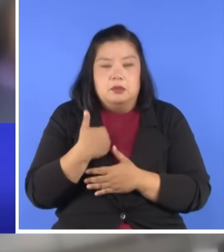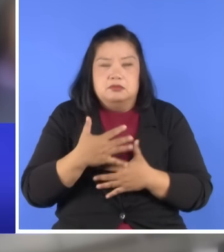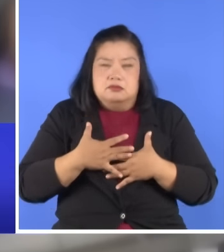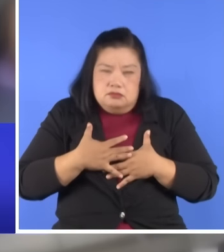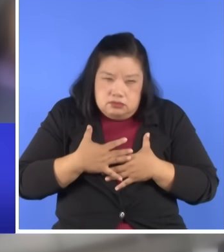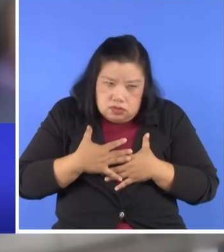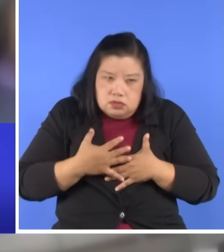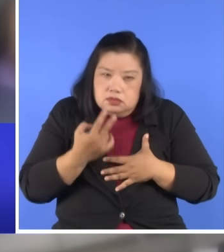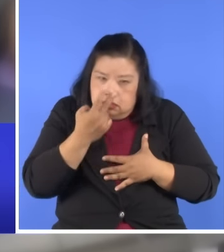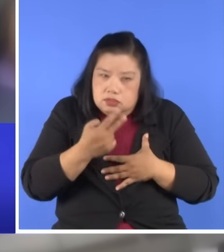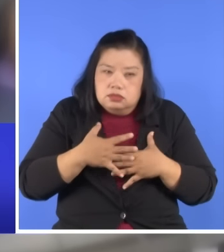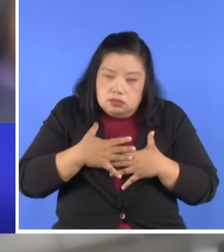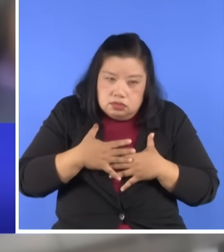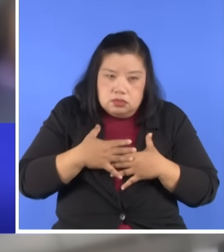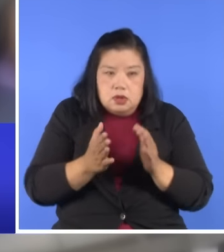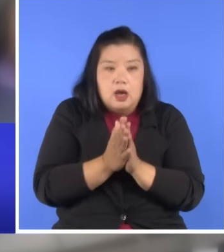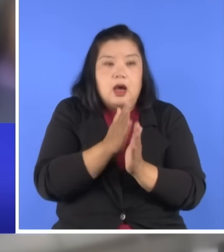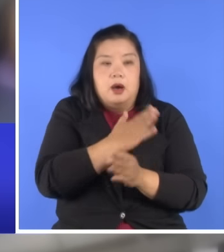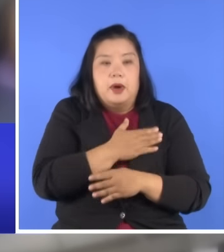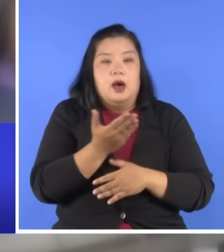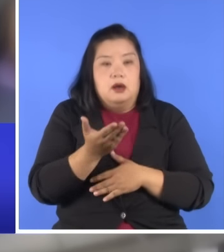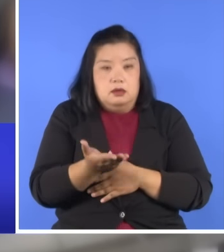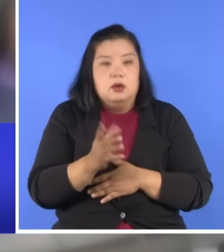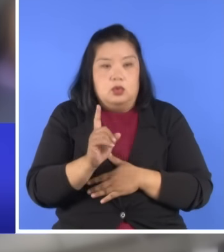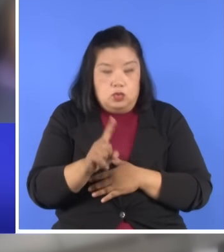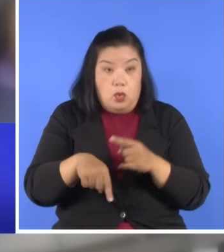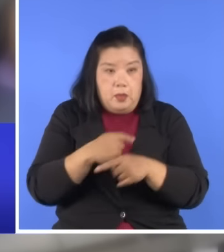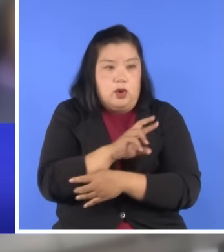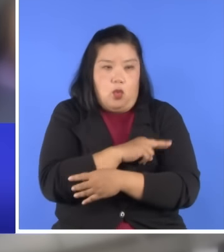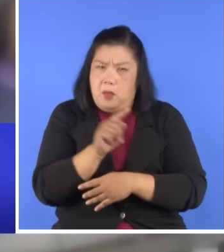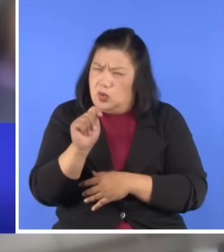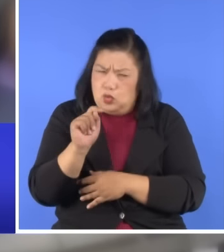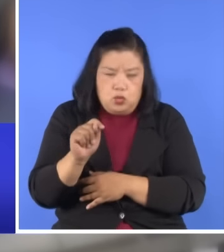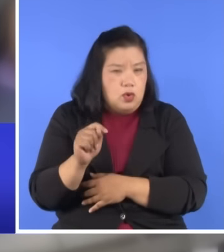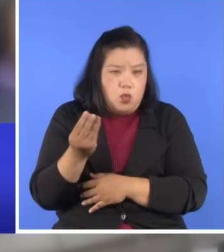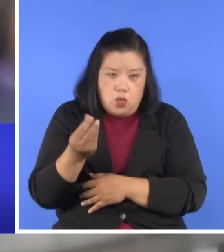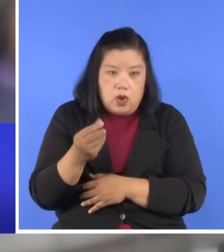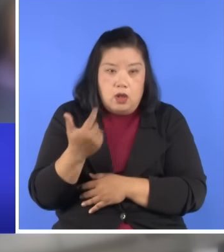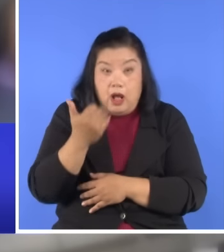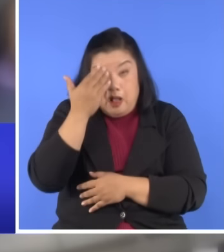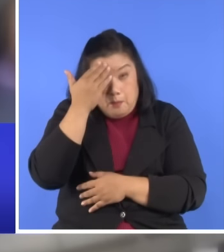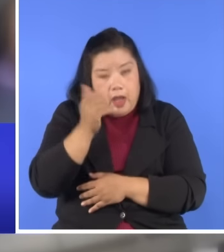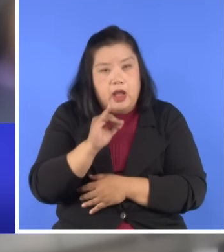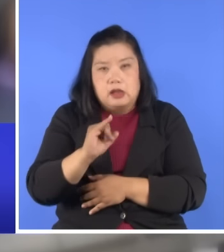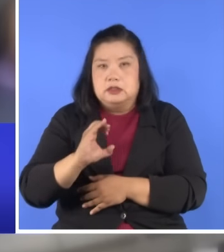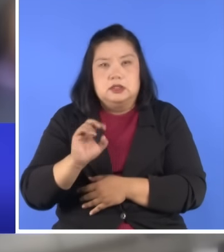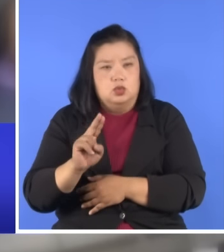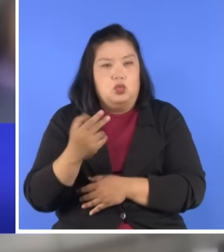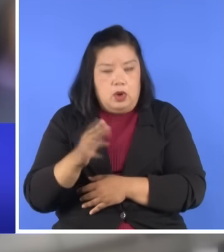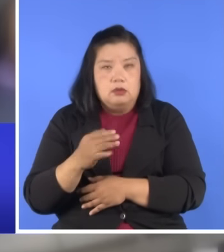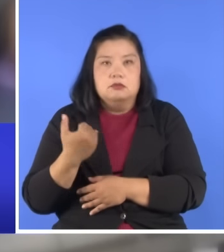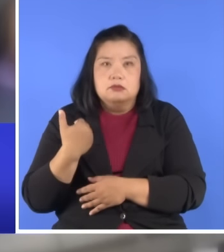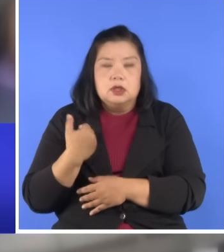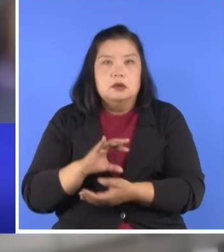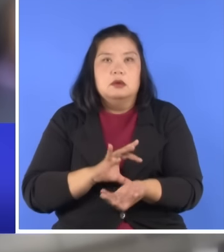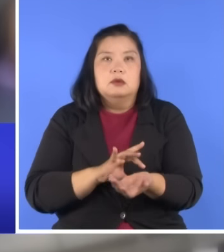หายใจไม่ออกนะคะอืไปถึงนี่คือต้องต้องรีบไปโรงพยาบาลอย่างเร่งด่วนแล้วอาการโคม่าแล้วด้วยค่ะชิพพจรลดลง